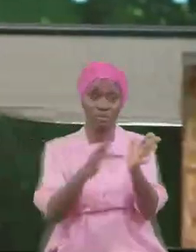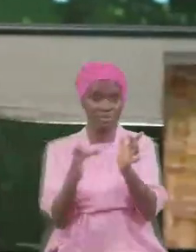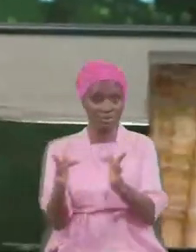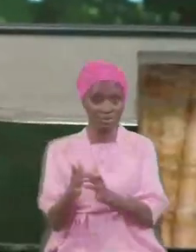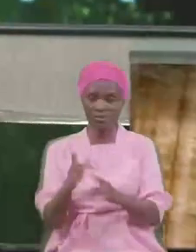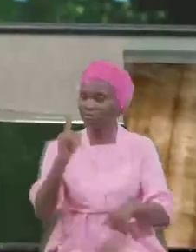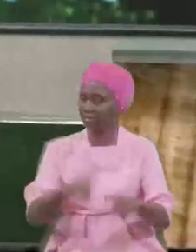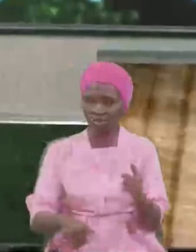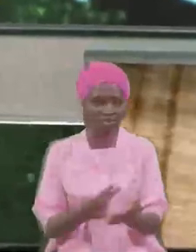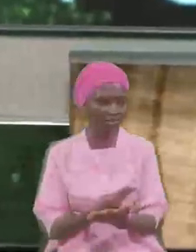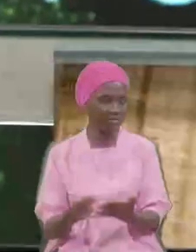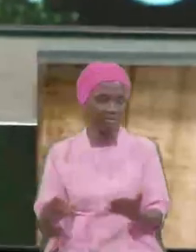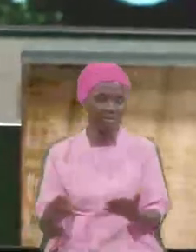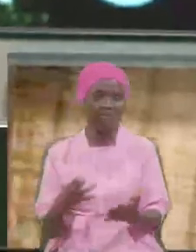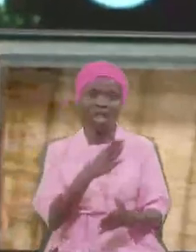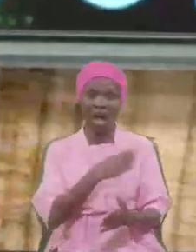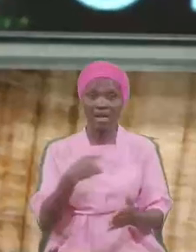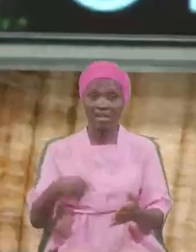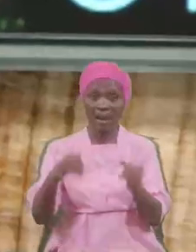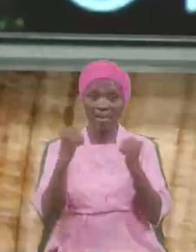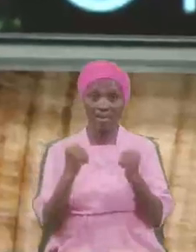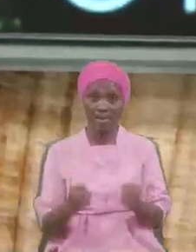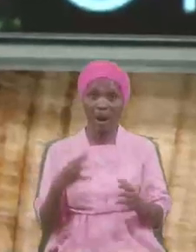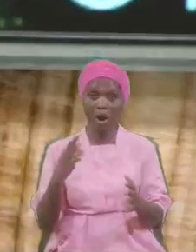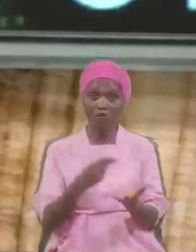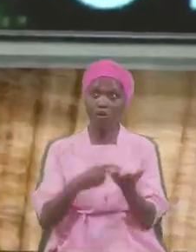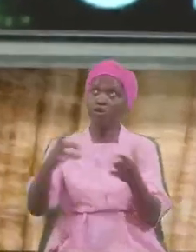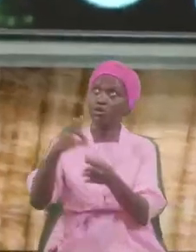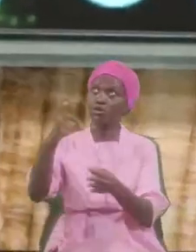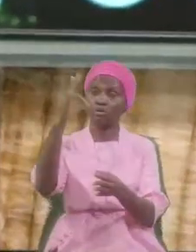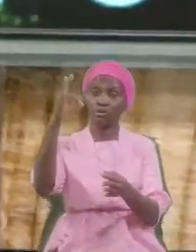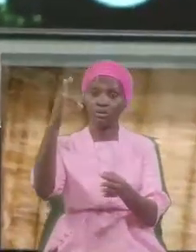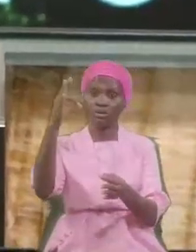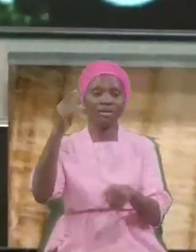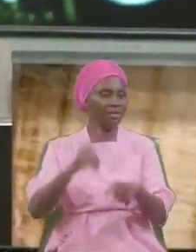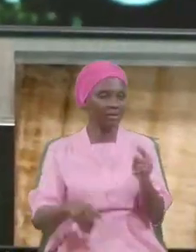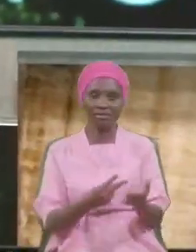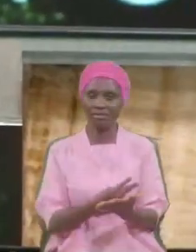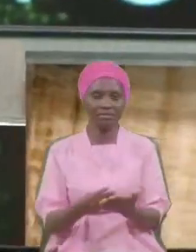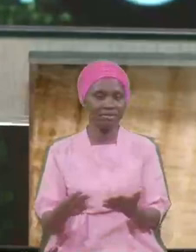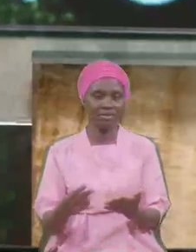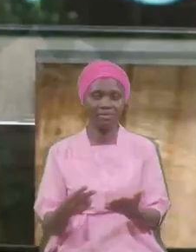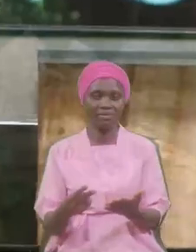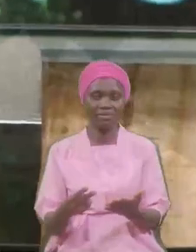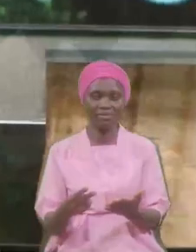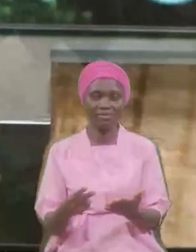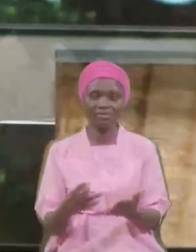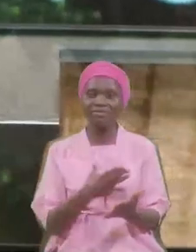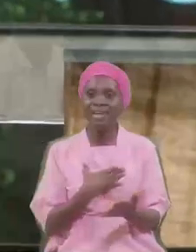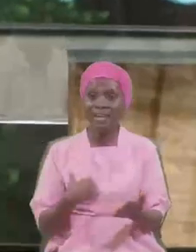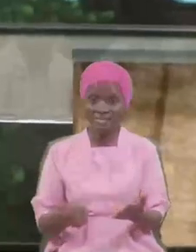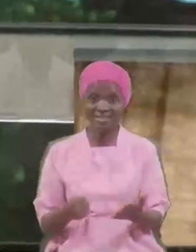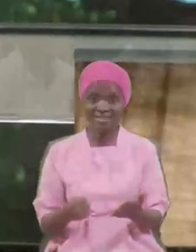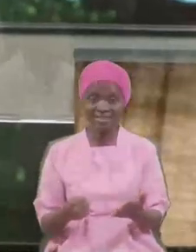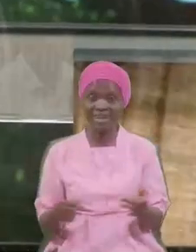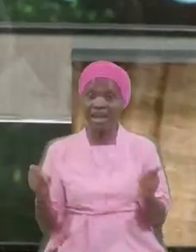Jésus ne peut jamais faillir. Et la puissance du Saint-Esprit ne peut jamais faillir.